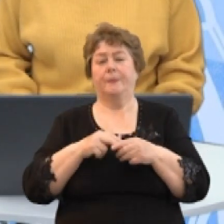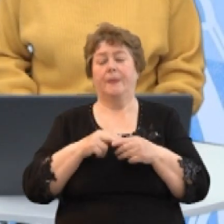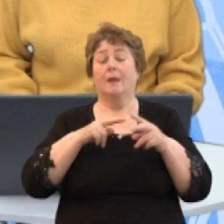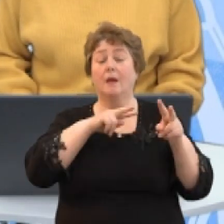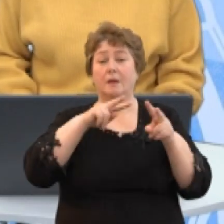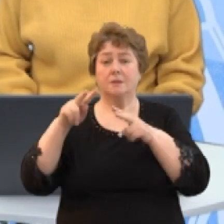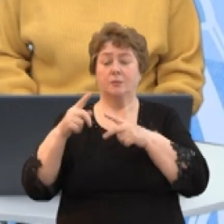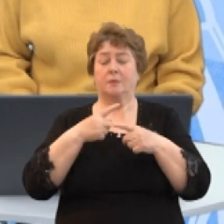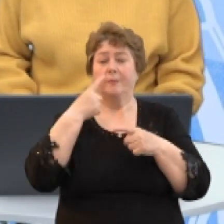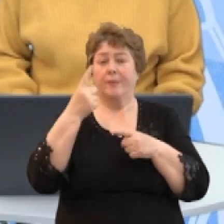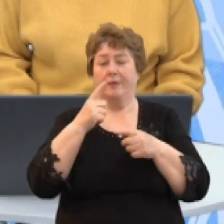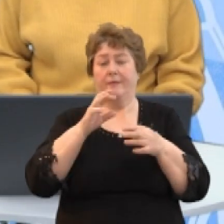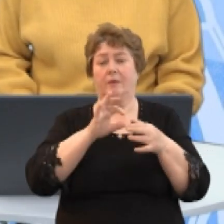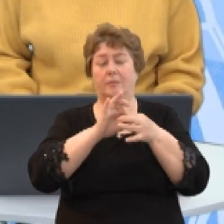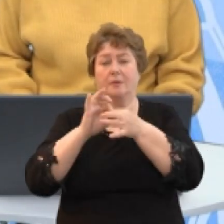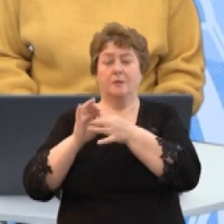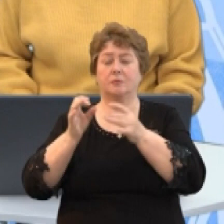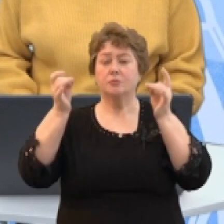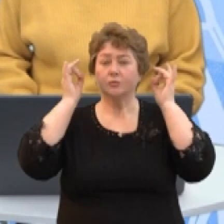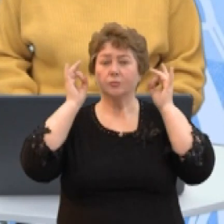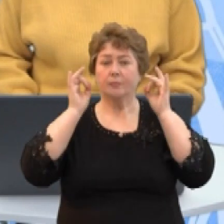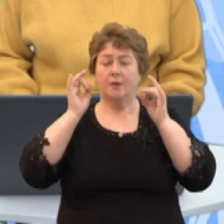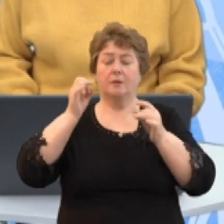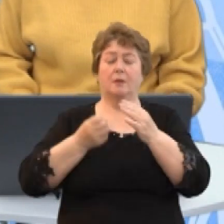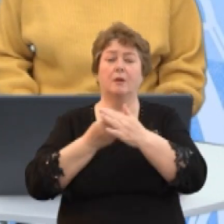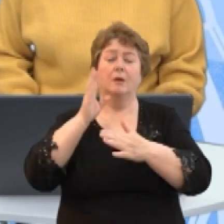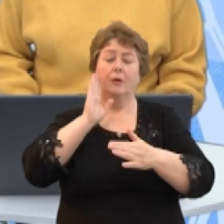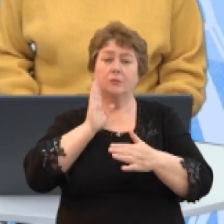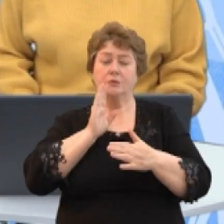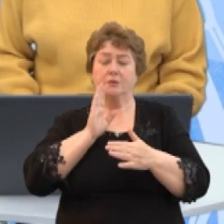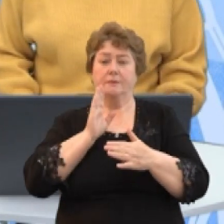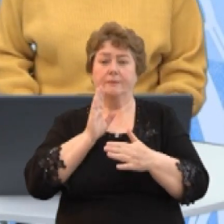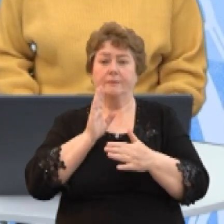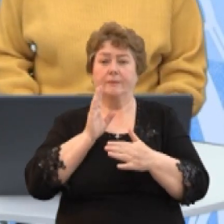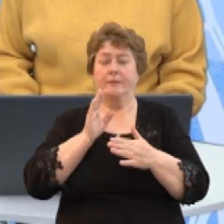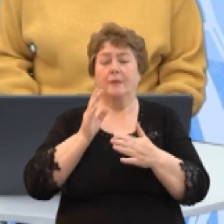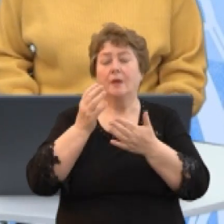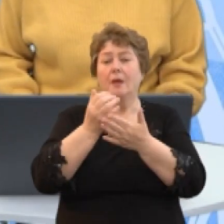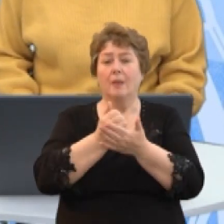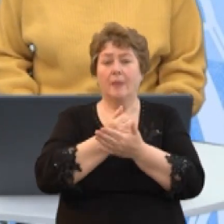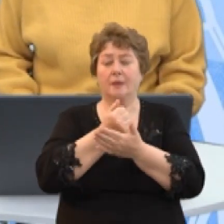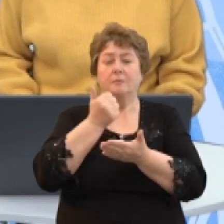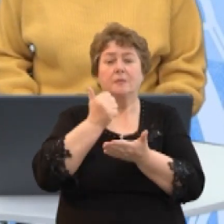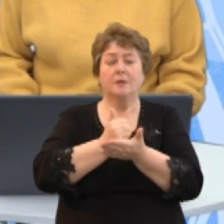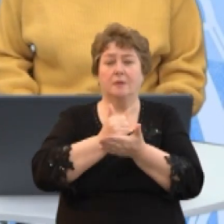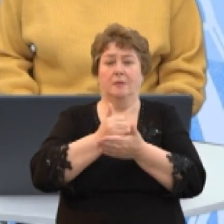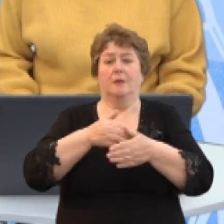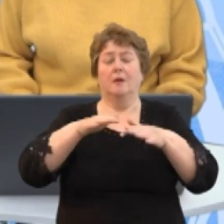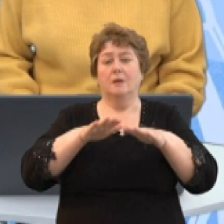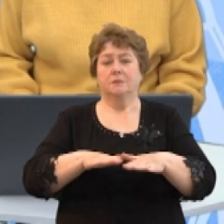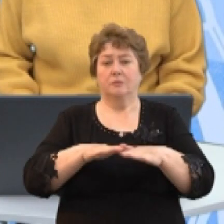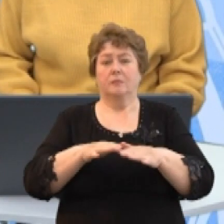рассмотрим первое предложение шумят ручьи найдем грамматическую основу в этом